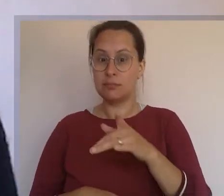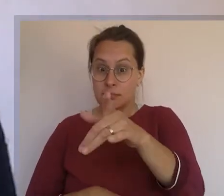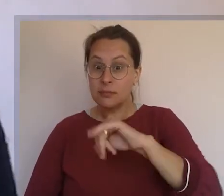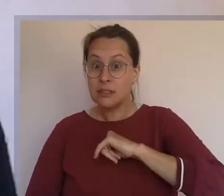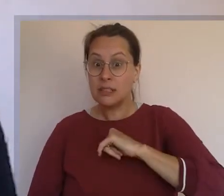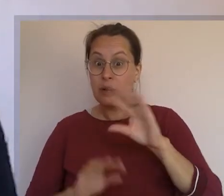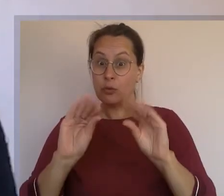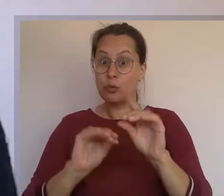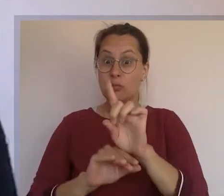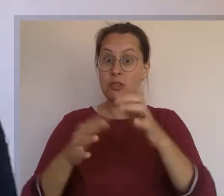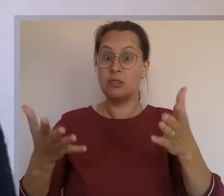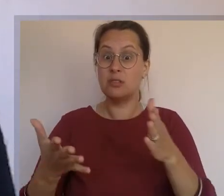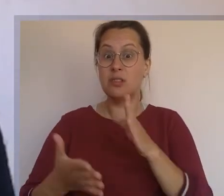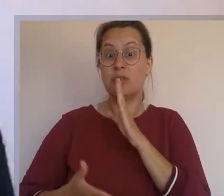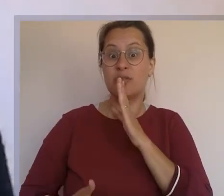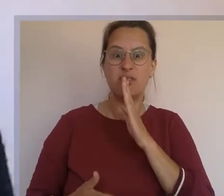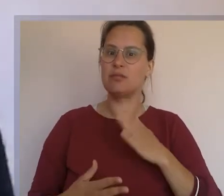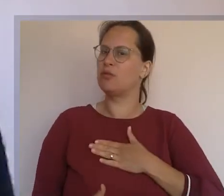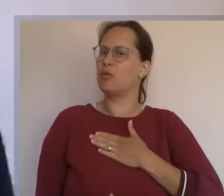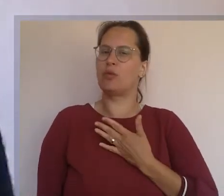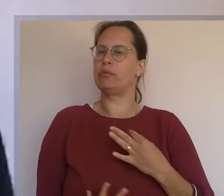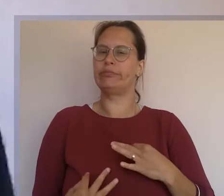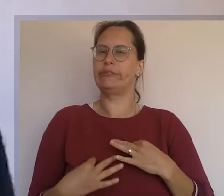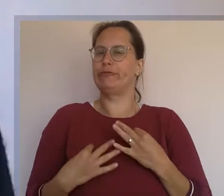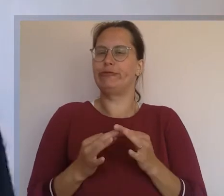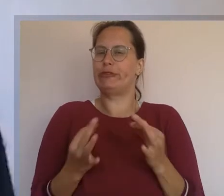Wat doe jij als je je niet fit voelt?